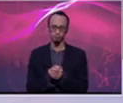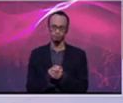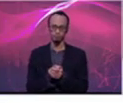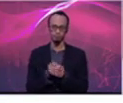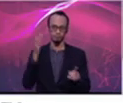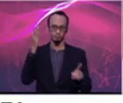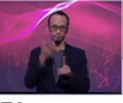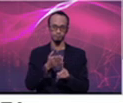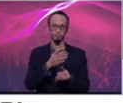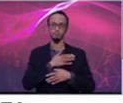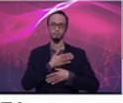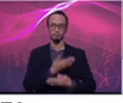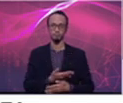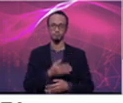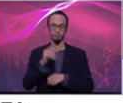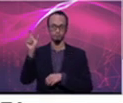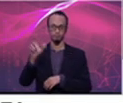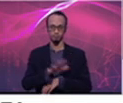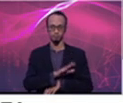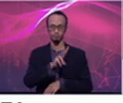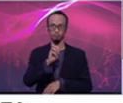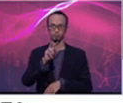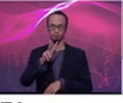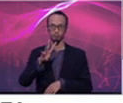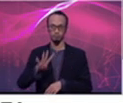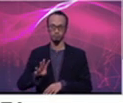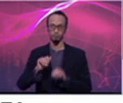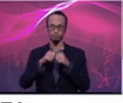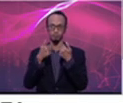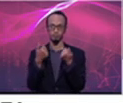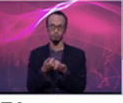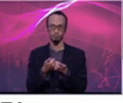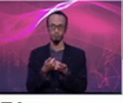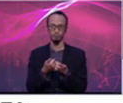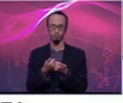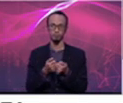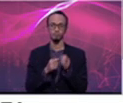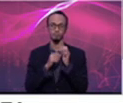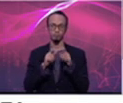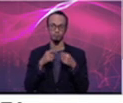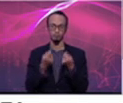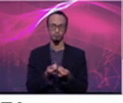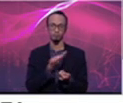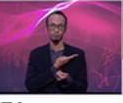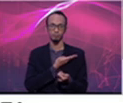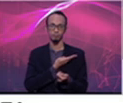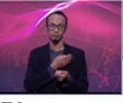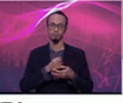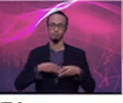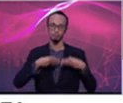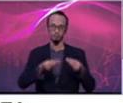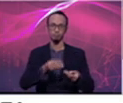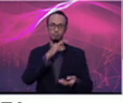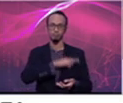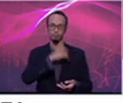sepenuhnya Ran 2024 yang digerakkan Global Ehsan relief Malaysia menerusi pasukan khasnya di Gaza memberi manfaat kepada